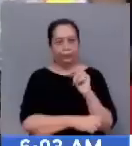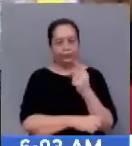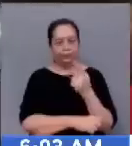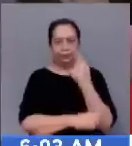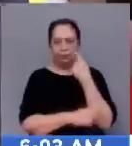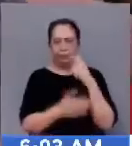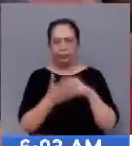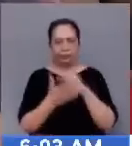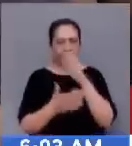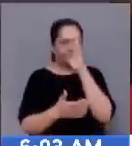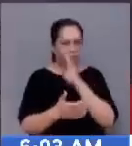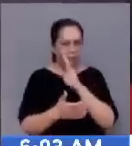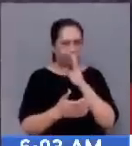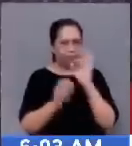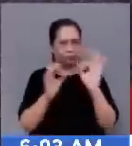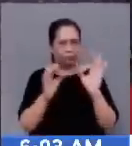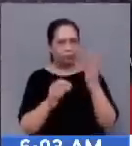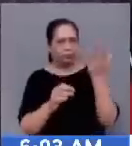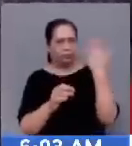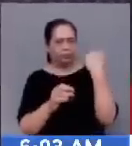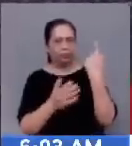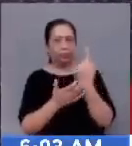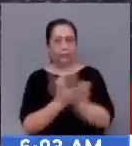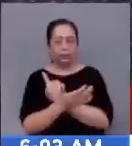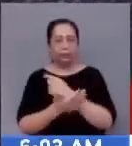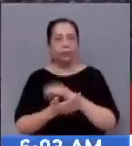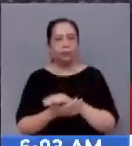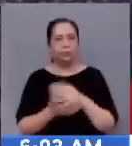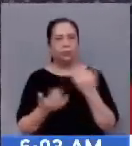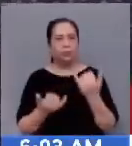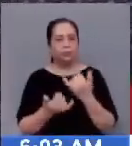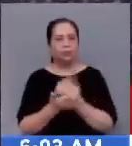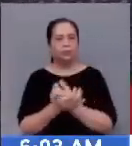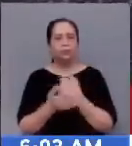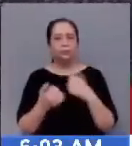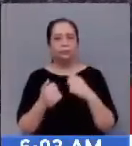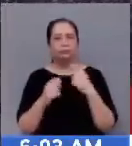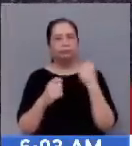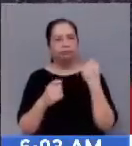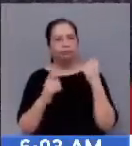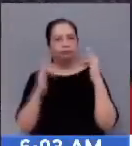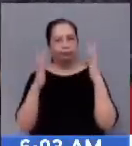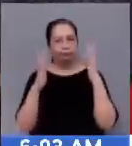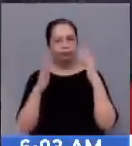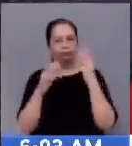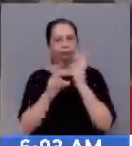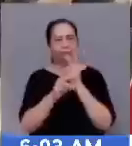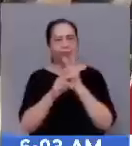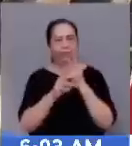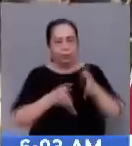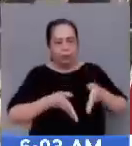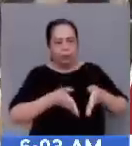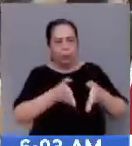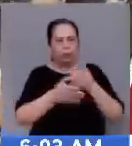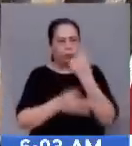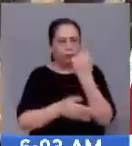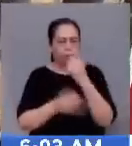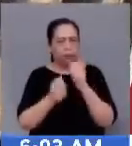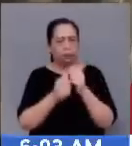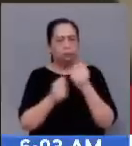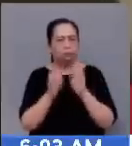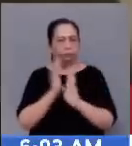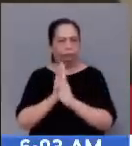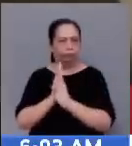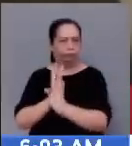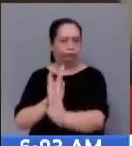at butas nung nakaraang linggo. Sa ngayon ay nadadaan na pa rin naman ng light vehicles ito pero isang lane lamang at naglagay dito ng mga concrete barrier at